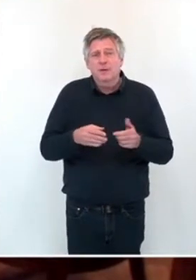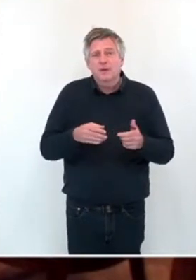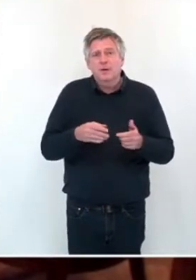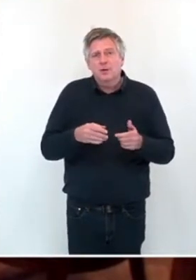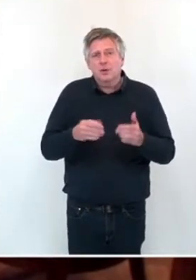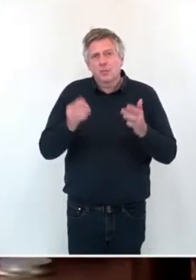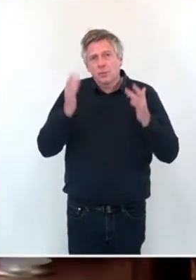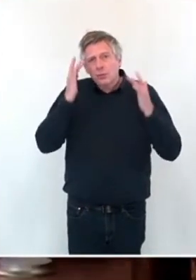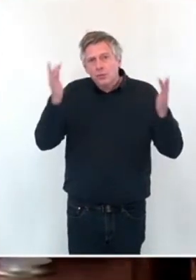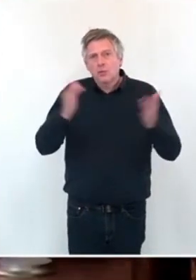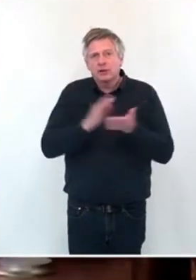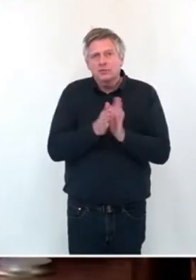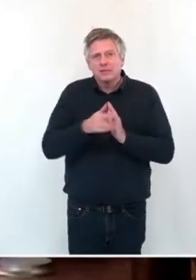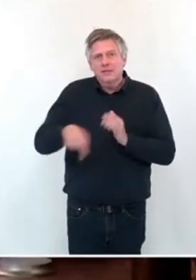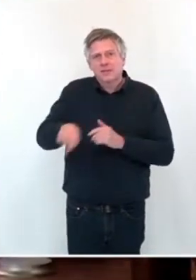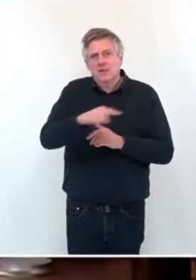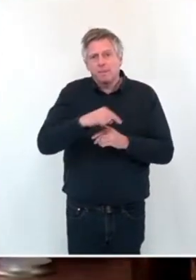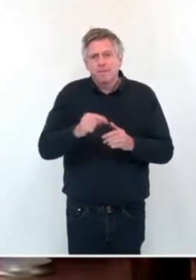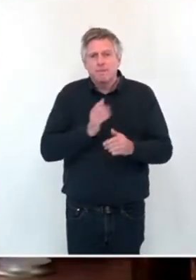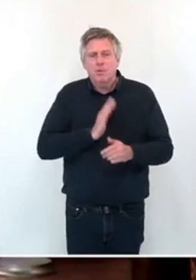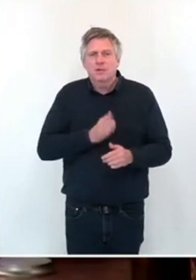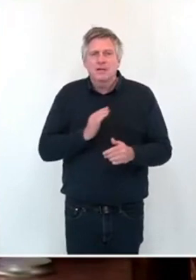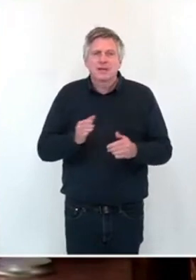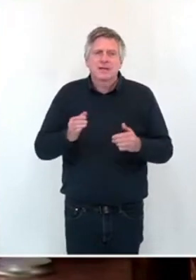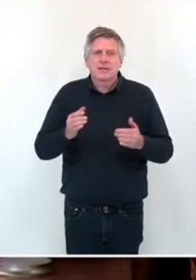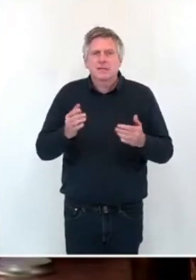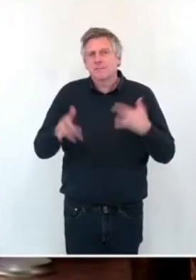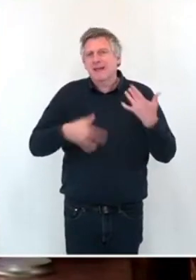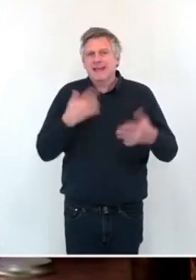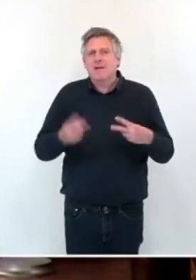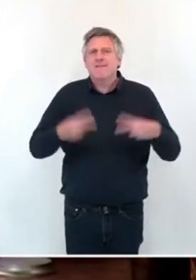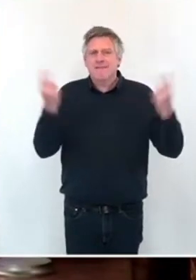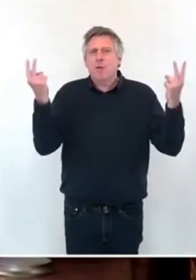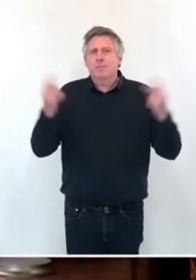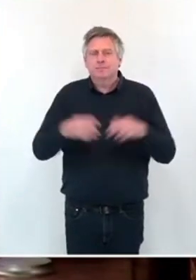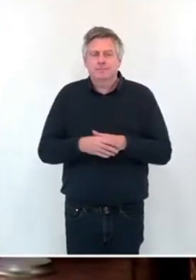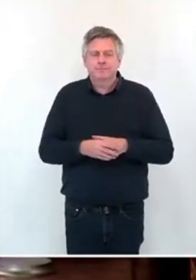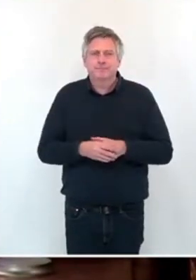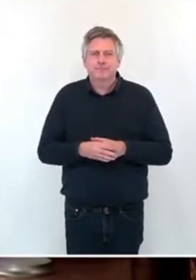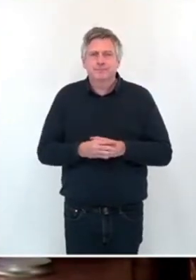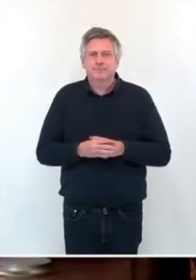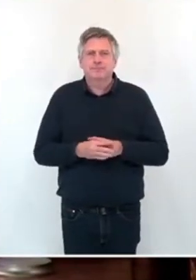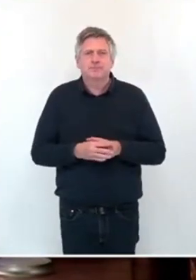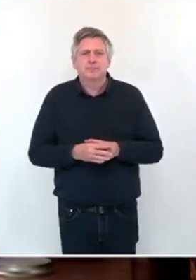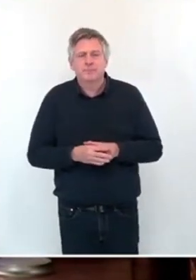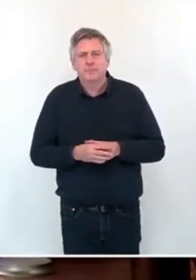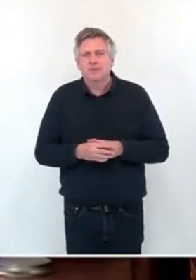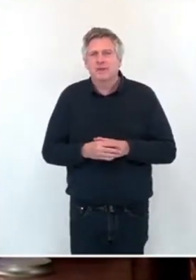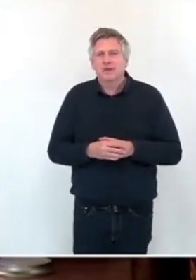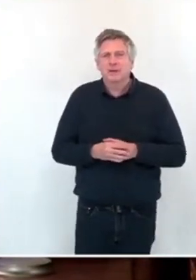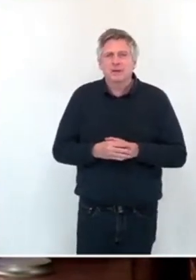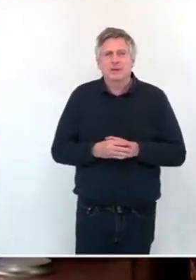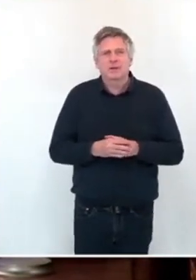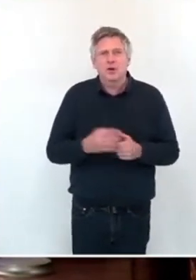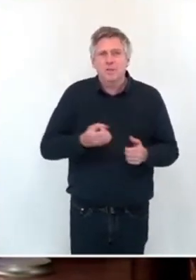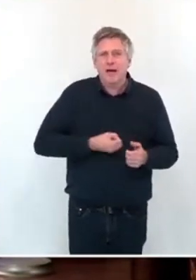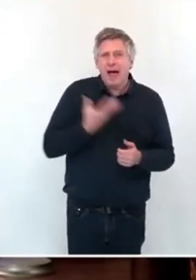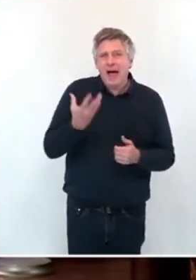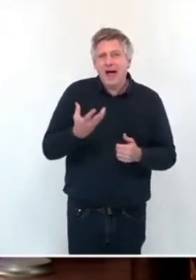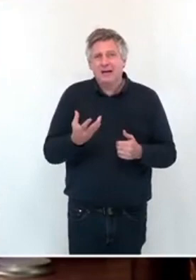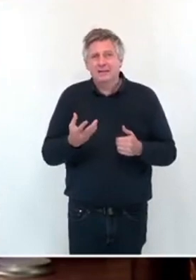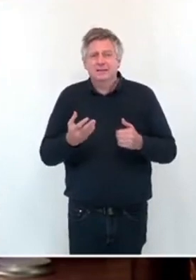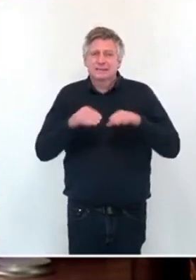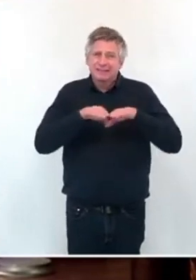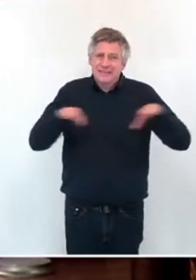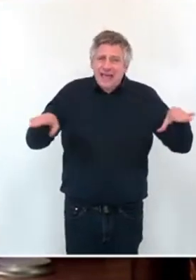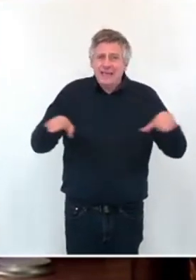en particulier ceux du spectacle vivant. Néanmoins, à l'échelle nationale ou européenne, le secteur des arts de la scène